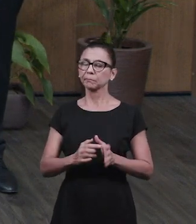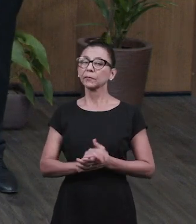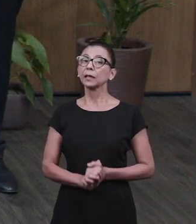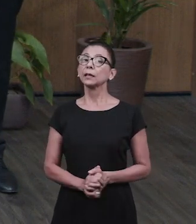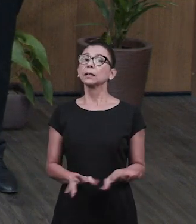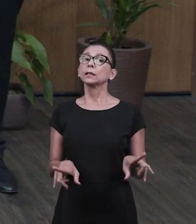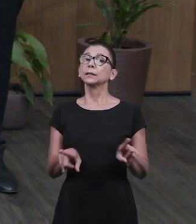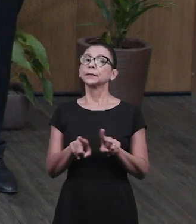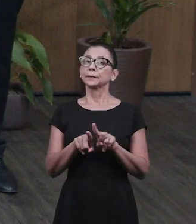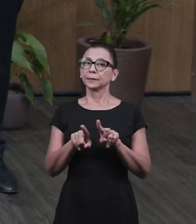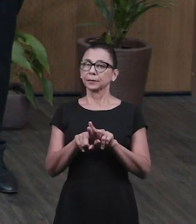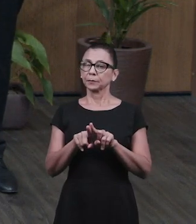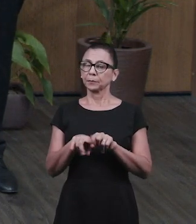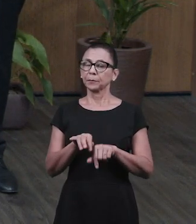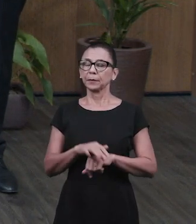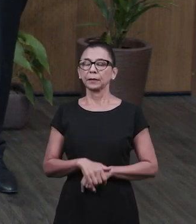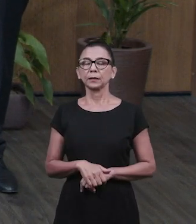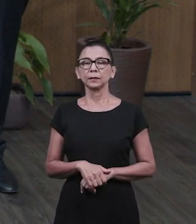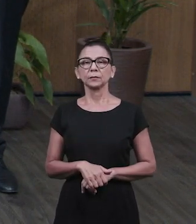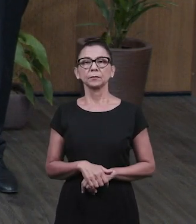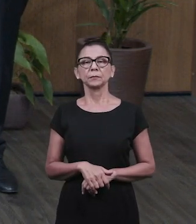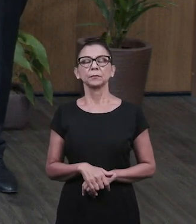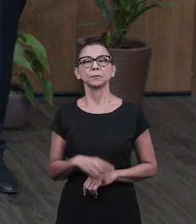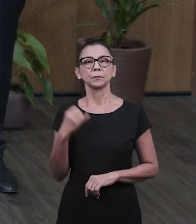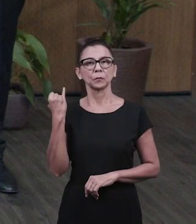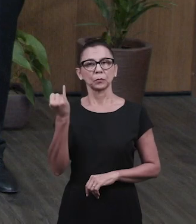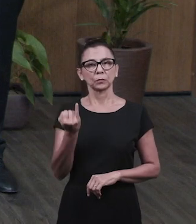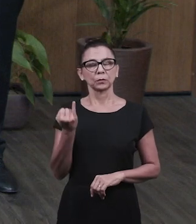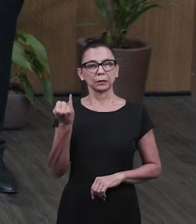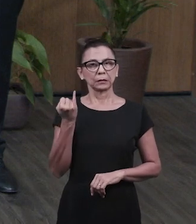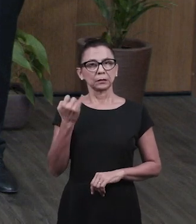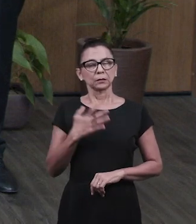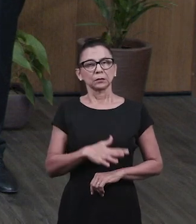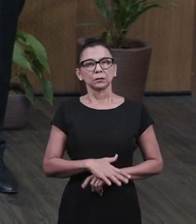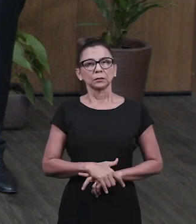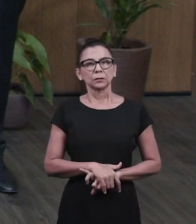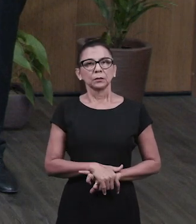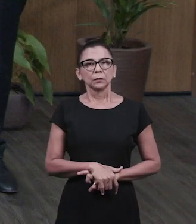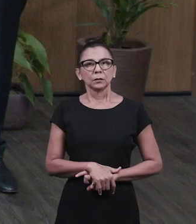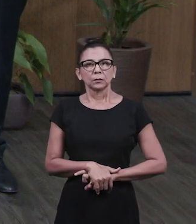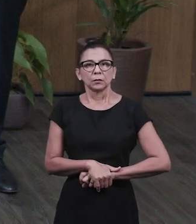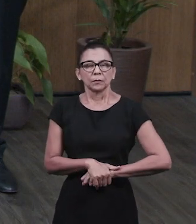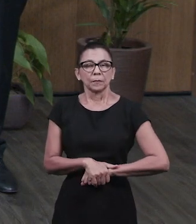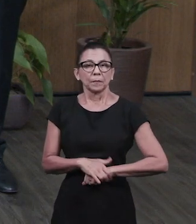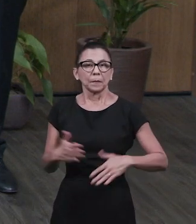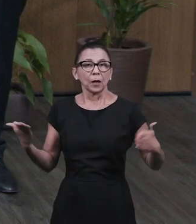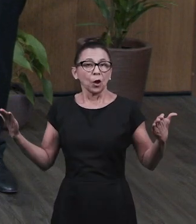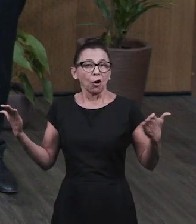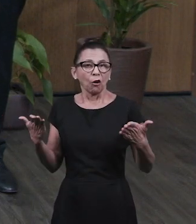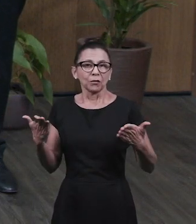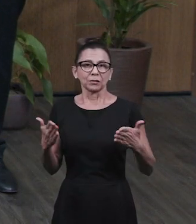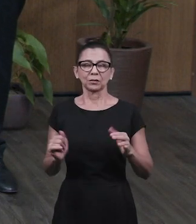Nous soulignons que dans le moment actuel, quand le Seigneur Jésus est aux portes